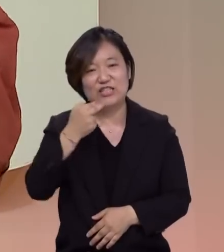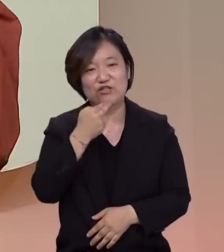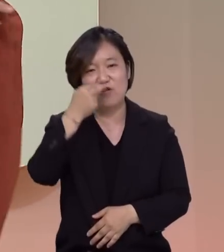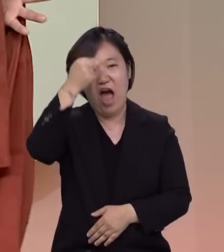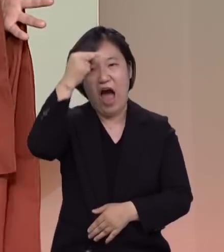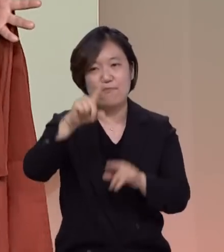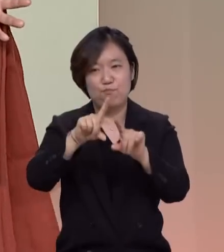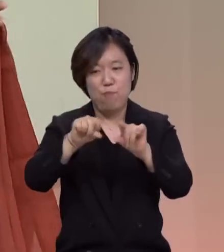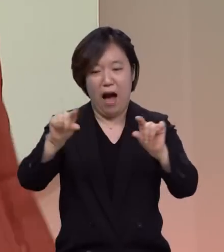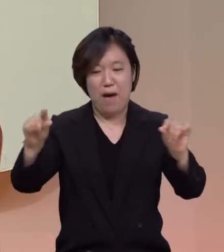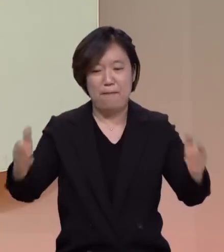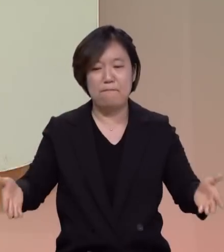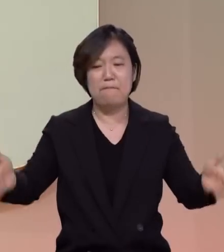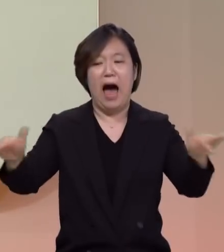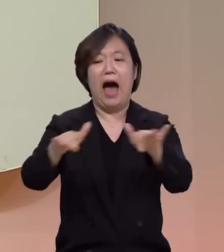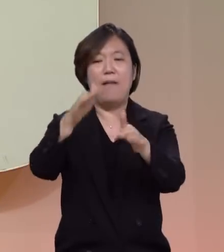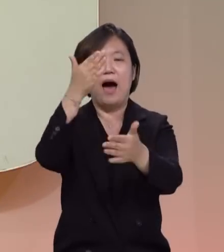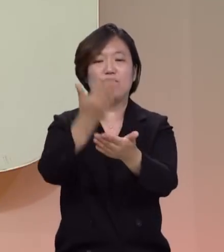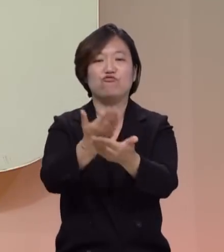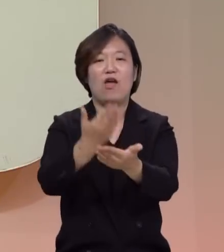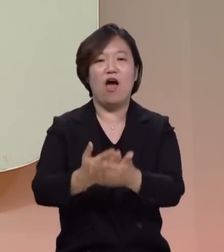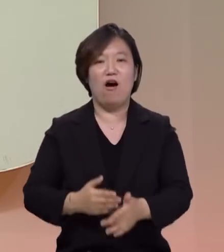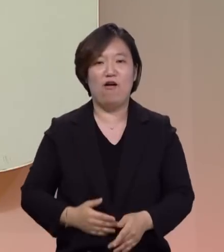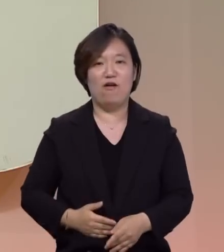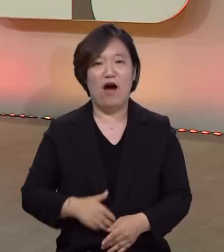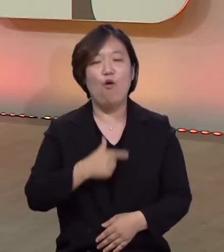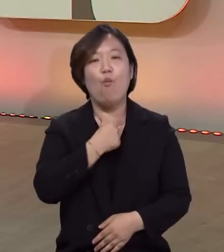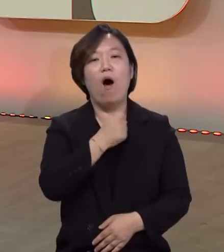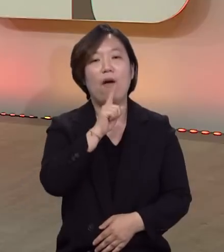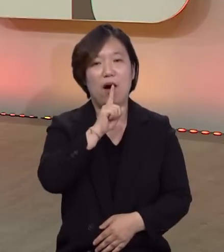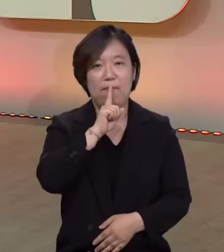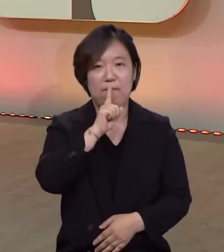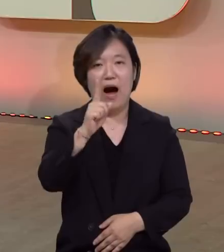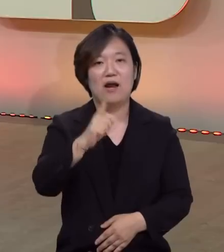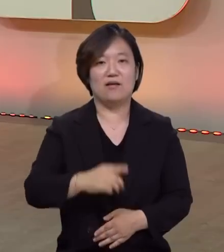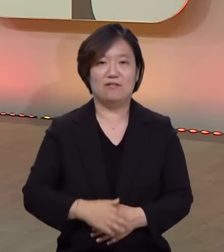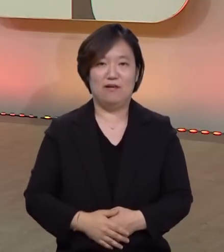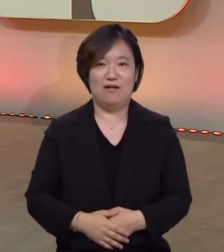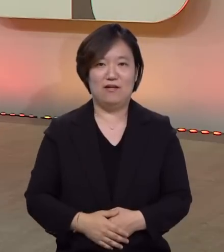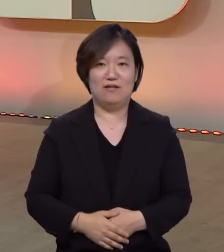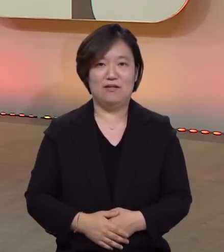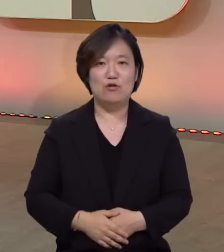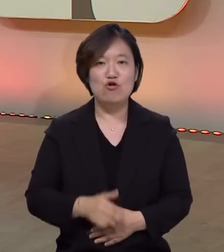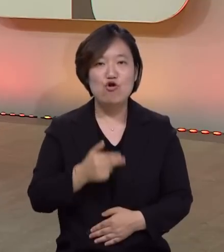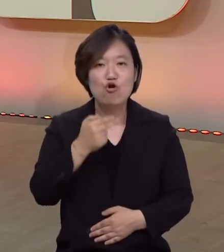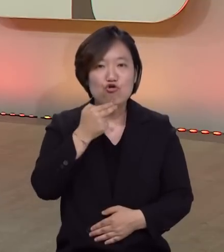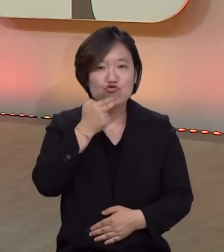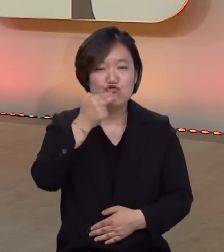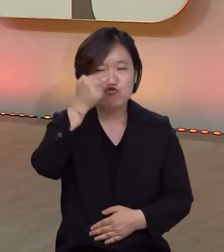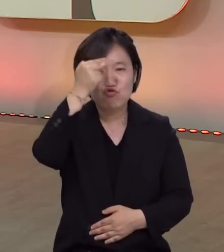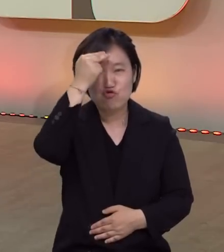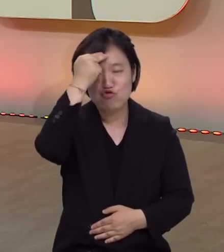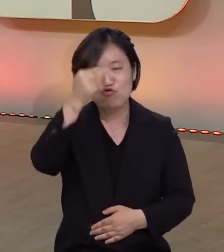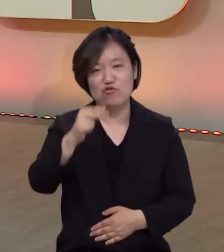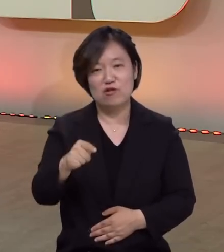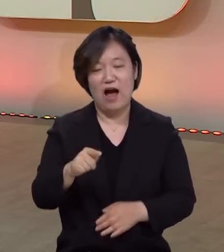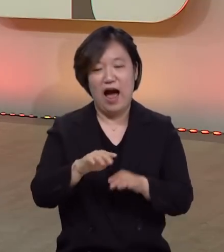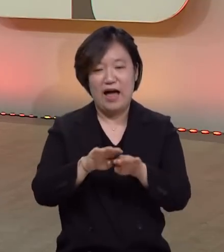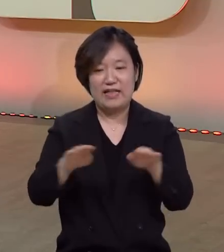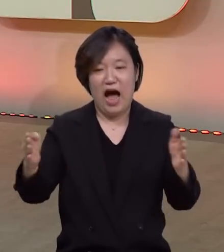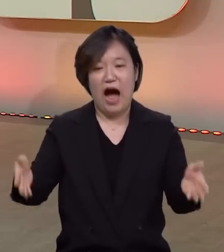술상이나 한판 펼쳐져라 하고 소원을 빌었어요 진수성찬 술상이나 뜰딱 나와라